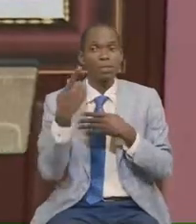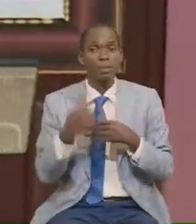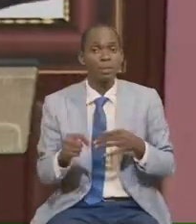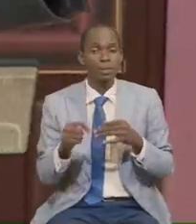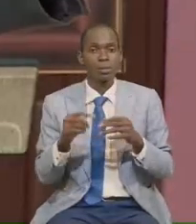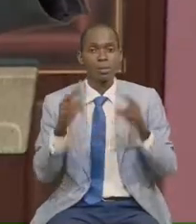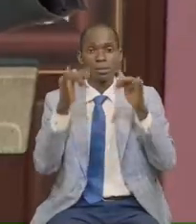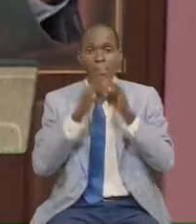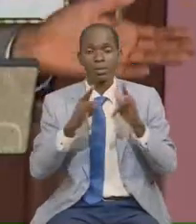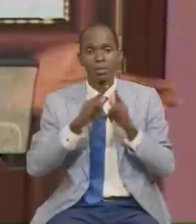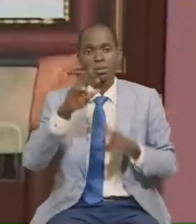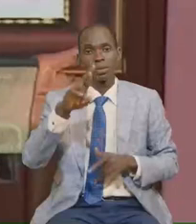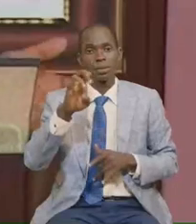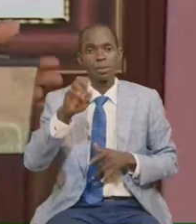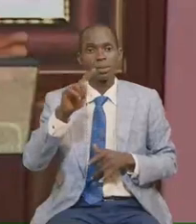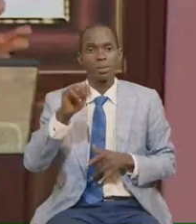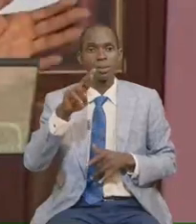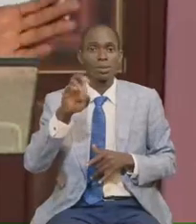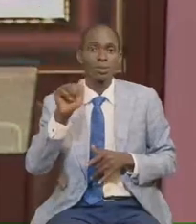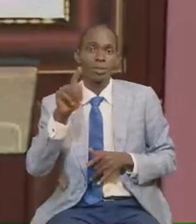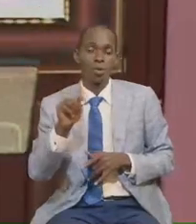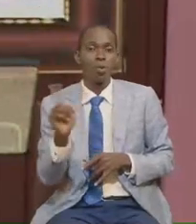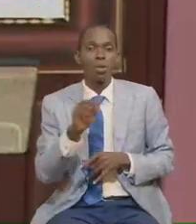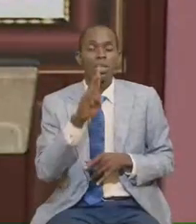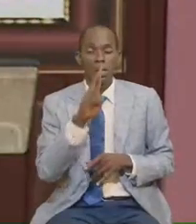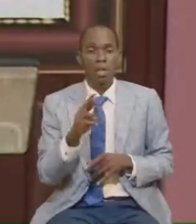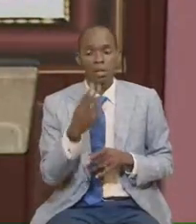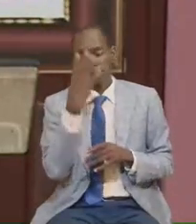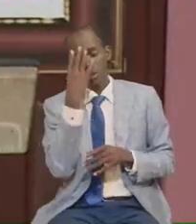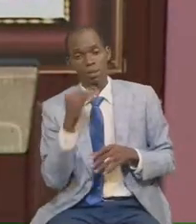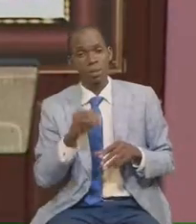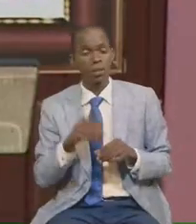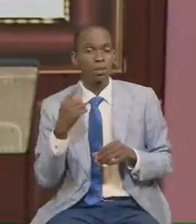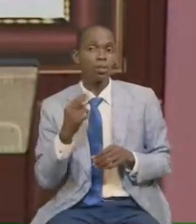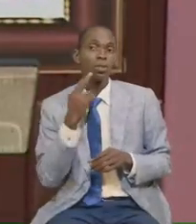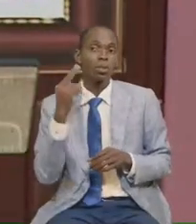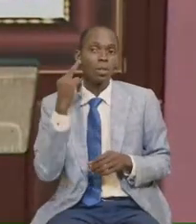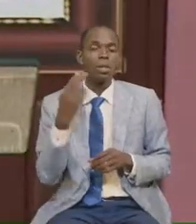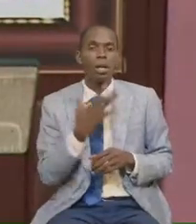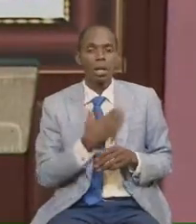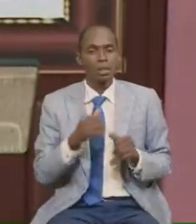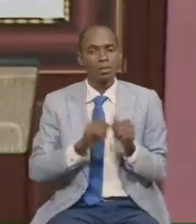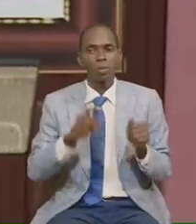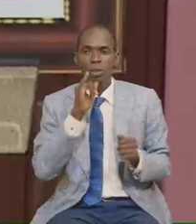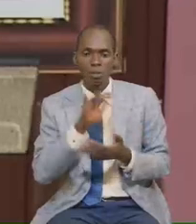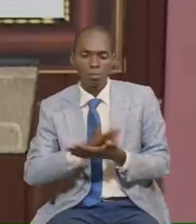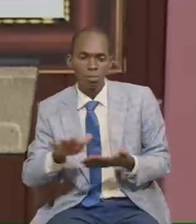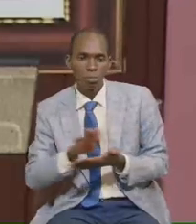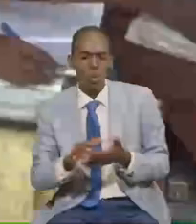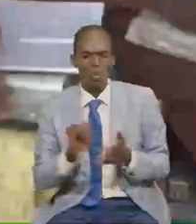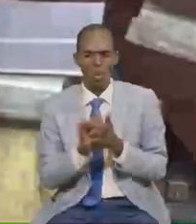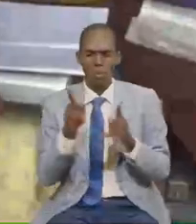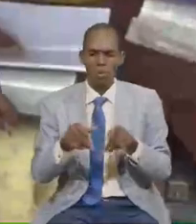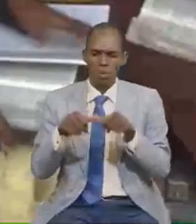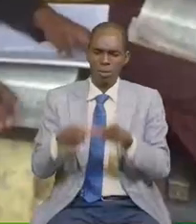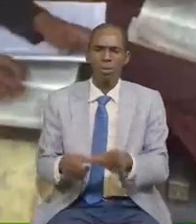ils restent, dans les dortoirs, tout le monde ramasse ses colis, on est en train de nettoyer l'ambiance. Monsieur reste là-bas.